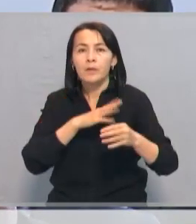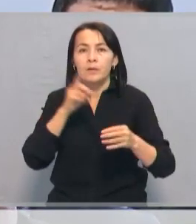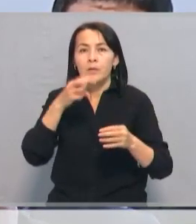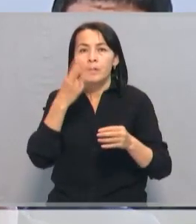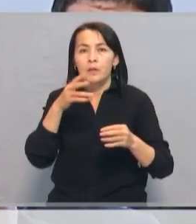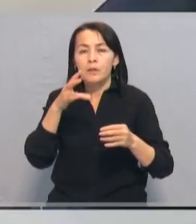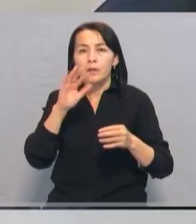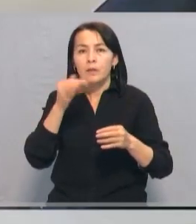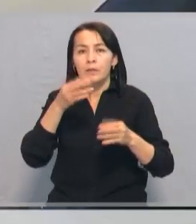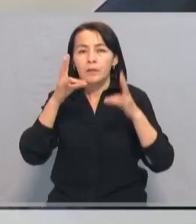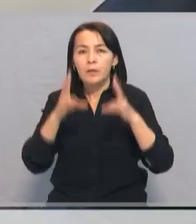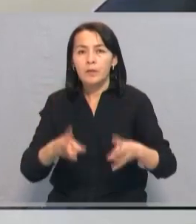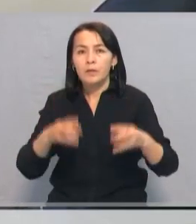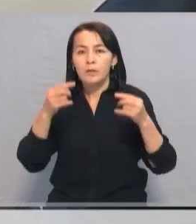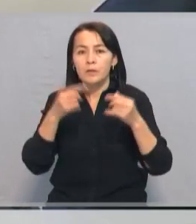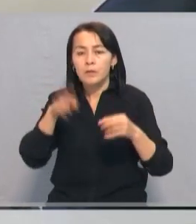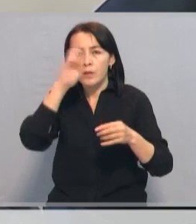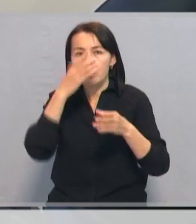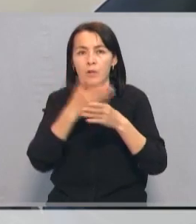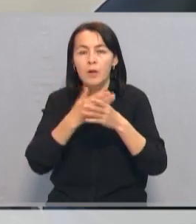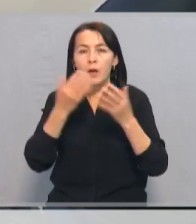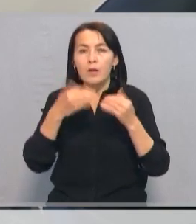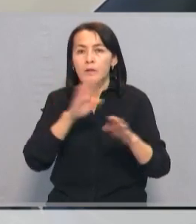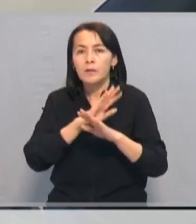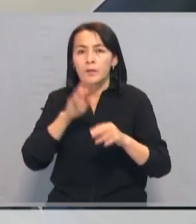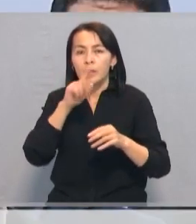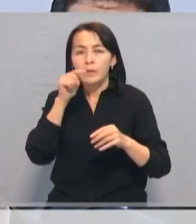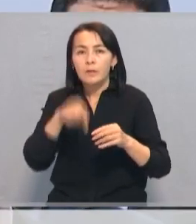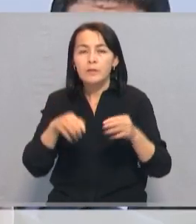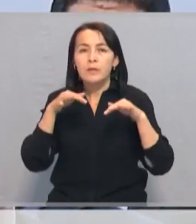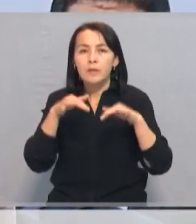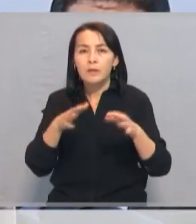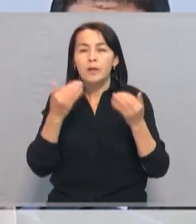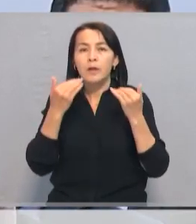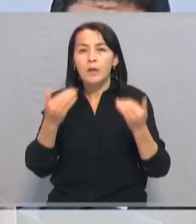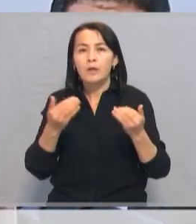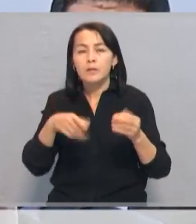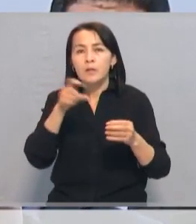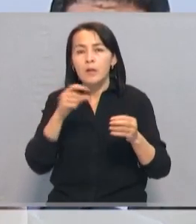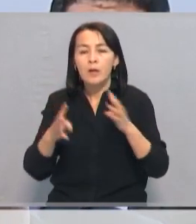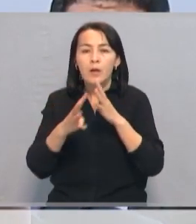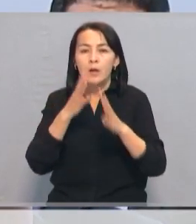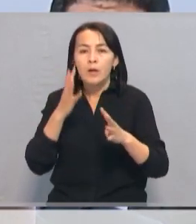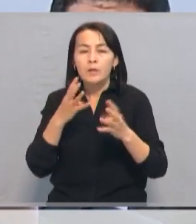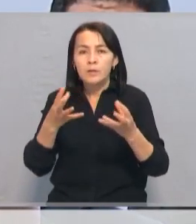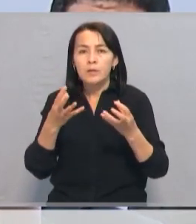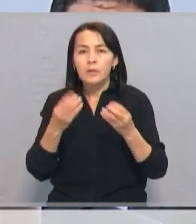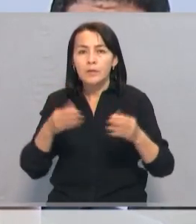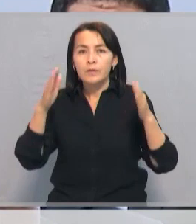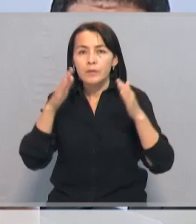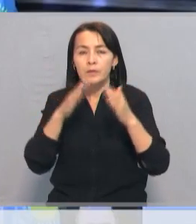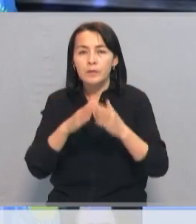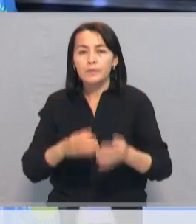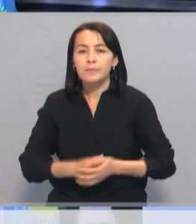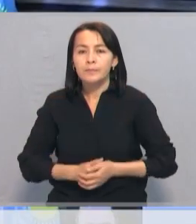факта нарушения сроков оказания государственной услуги. Недостатки выявлены и в деле постановки граждан в очереди на получение муниципального